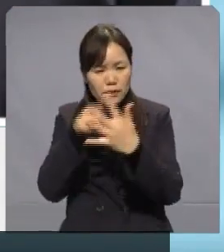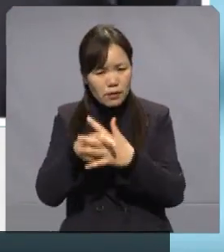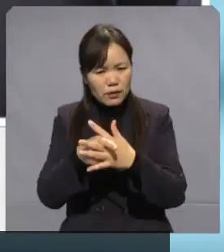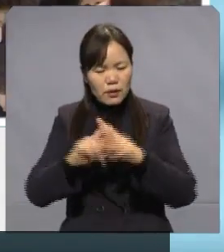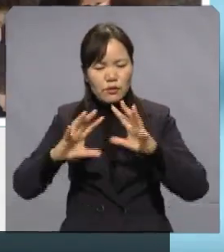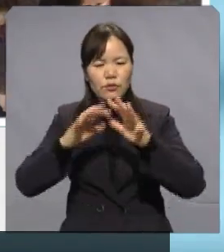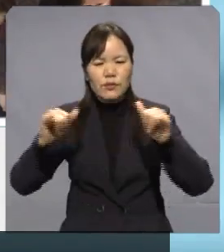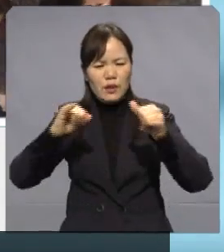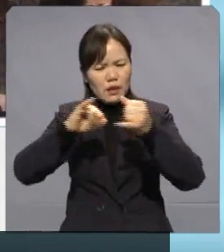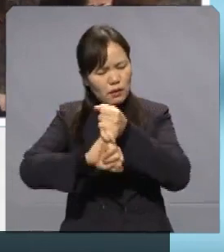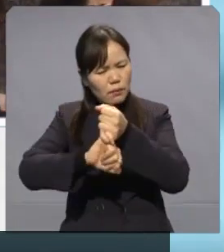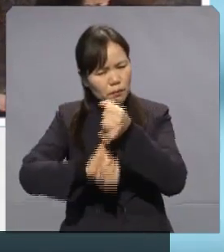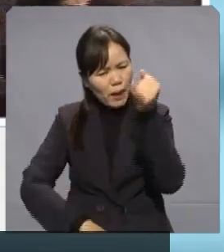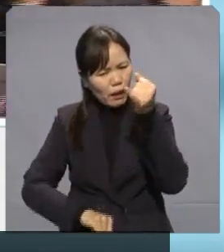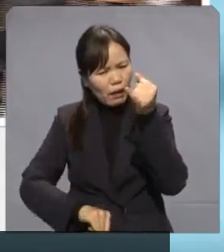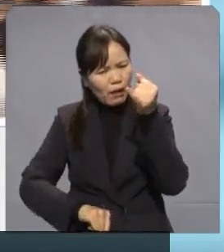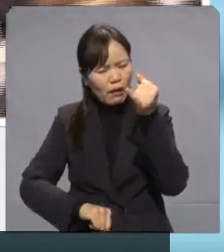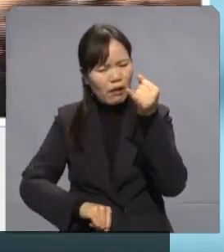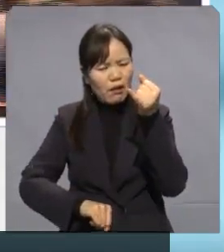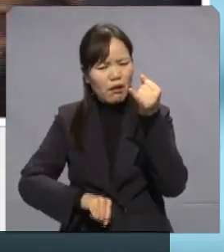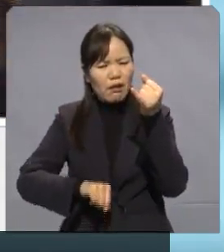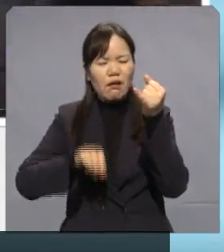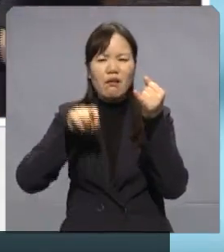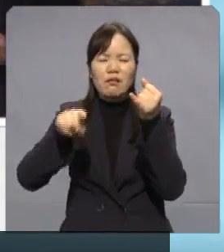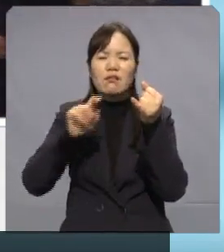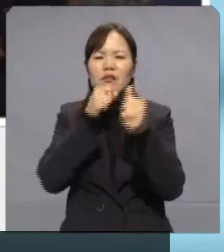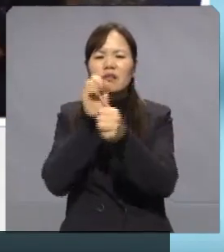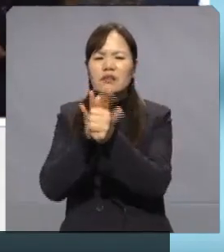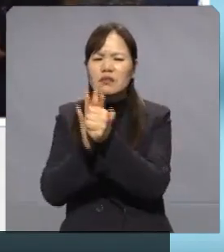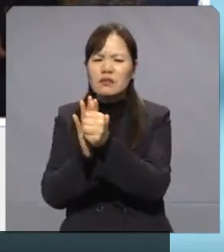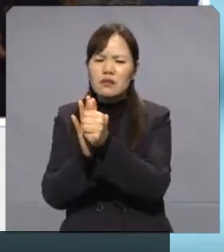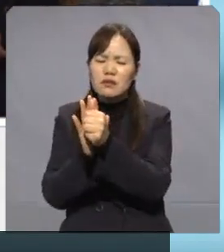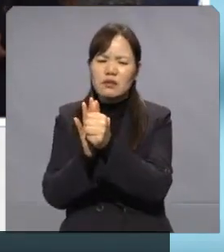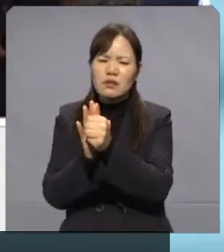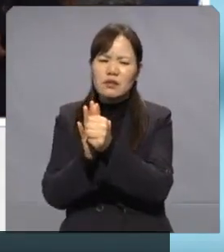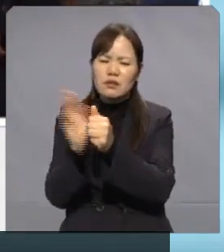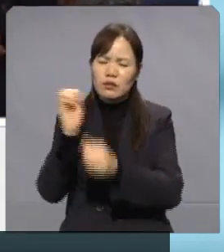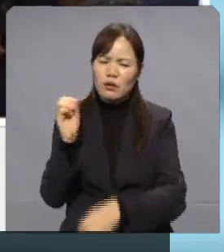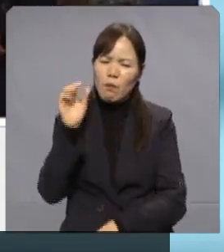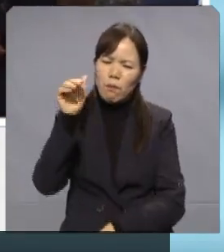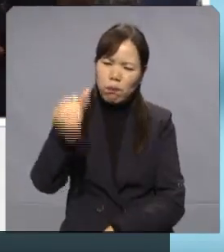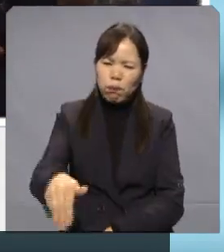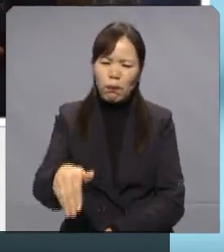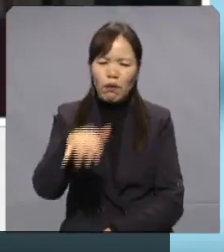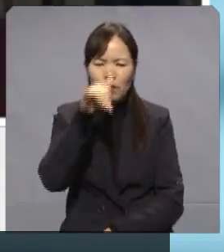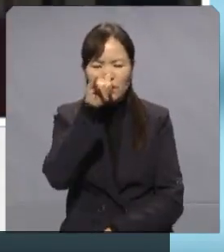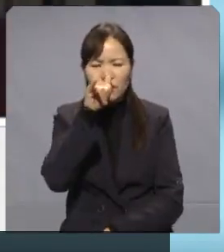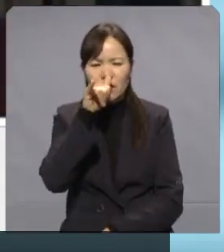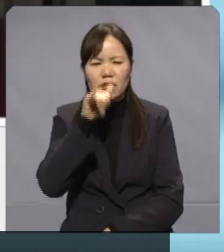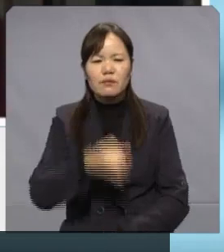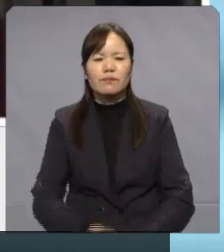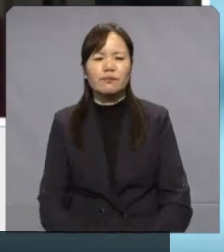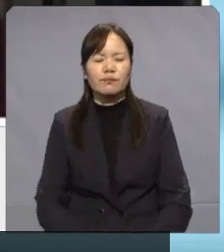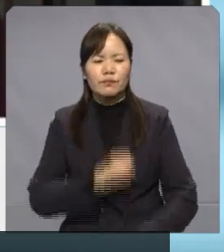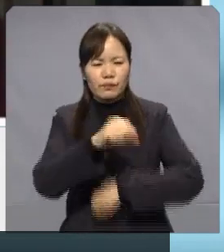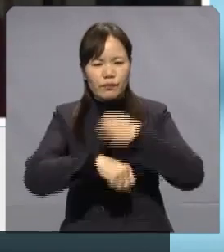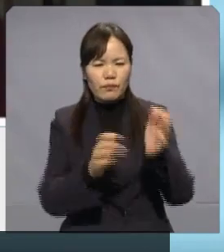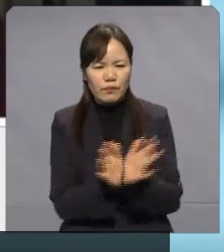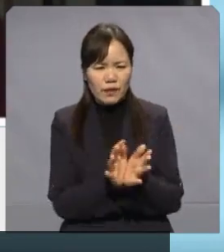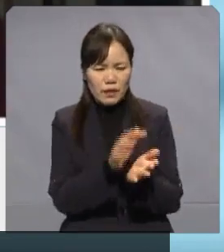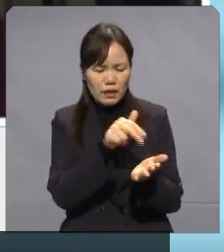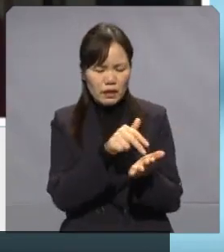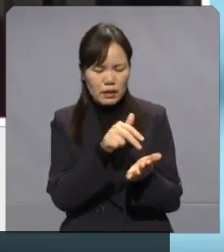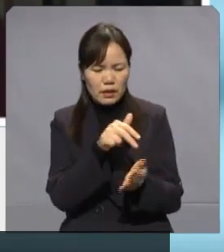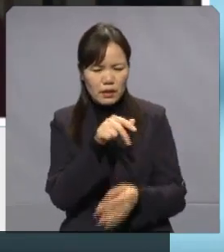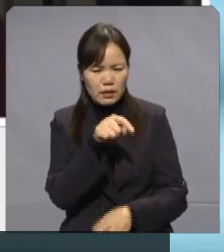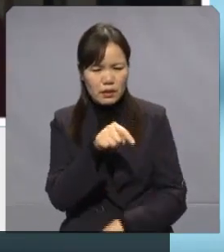약속을 파기한다는 것은 이거는 굉장히 지지율이 쿡쿡 떨어질 수밖에 없는 일이고 이건 투트랙으로 갈 수밖에 없습니다. 민주당에서